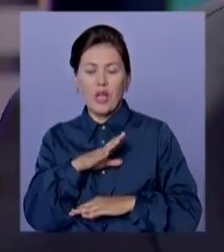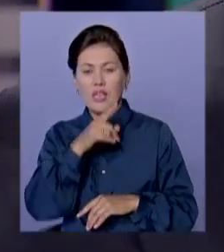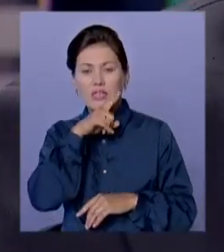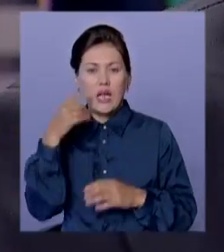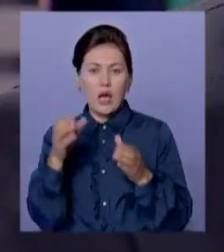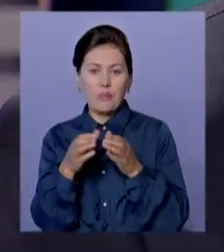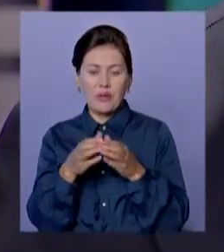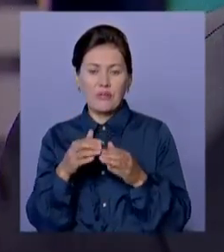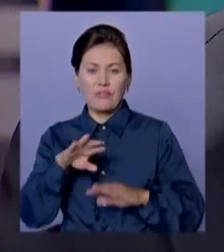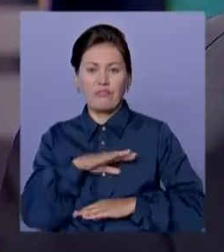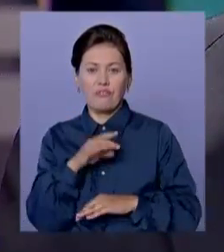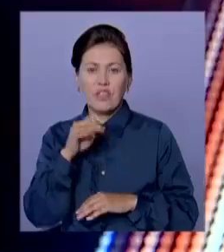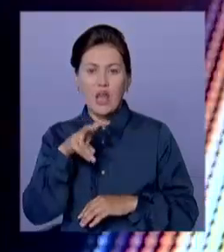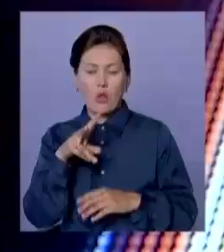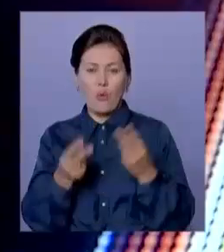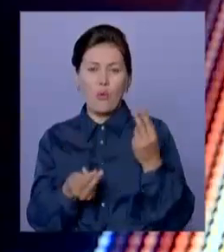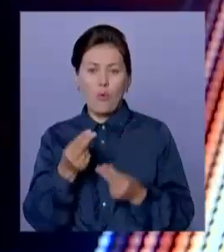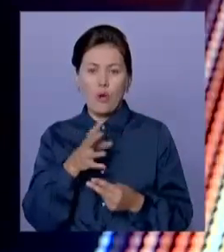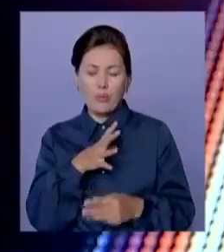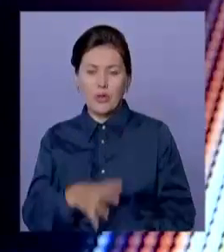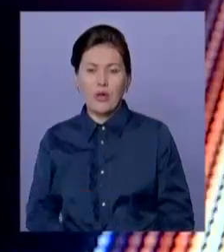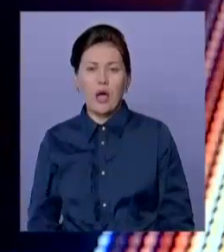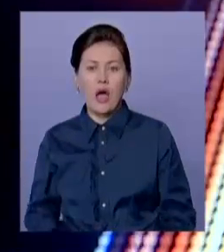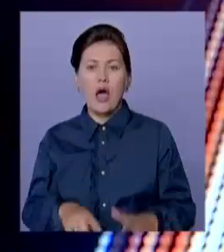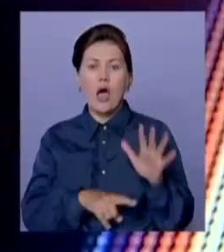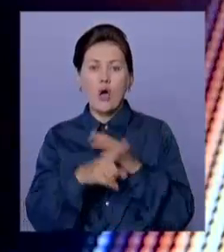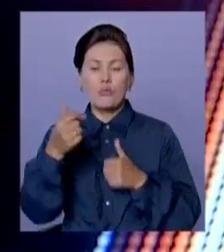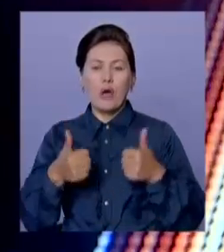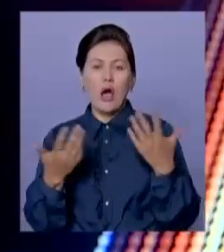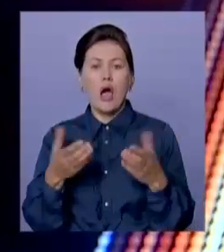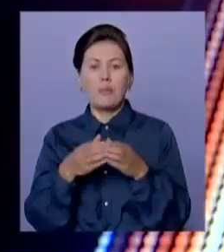командасымен финалда ойнадық. Осы жарыс барысында кім, қай командалармен ойнадыңыздар?